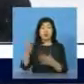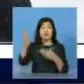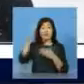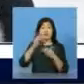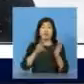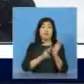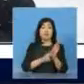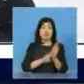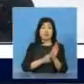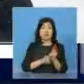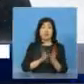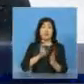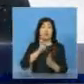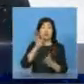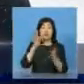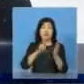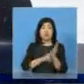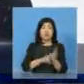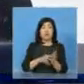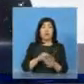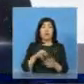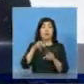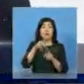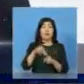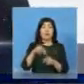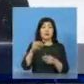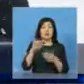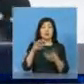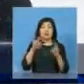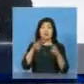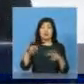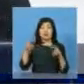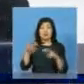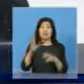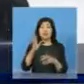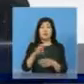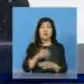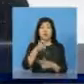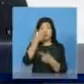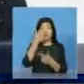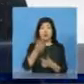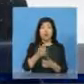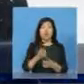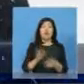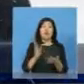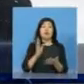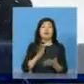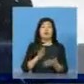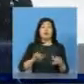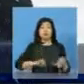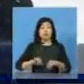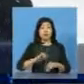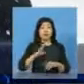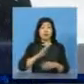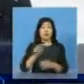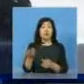8-ден, таңғы 8-ге дейін ақпарат беріп тұрады. Мына заң бұзушылық болған жоқ, болды.